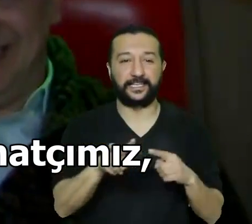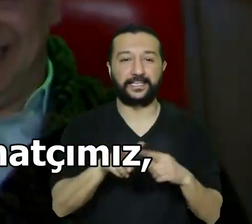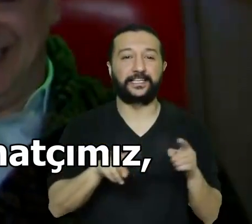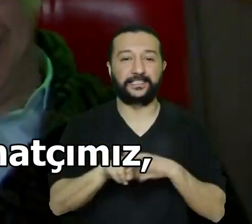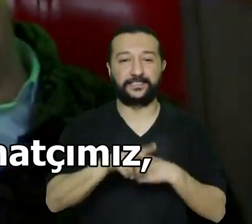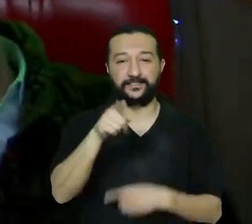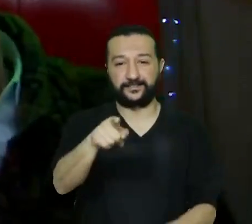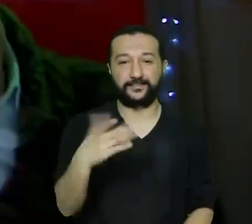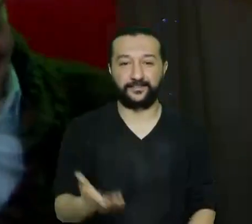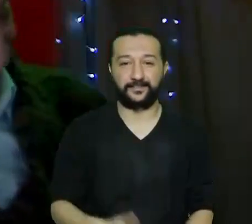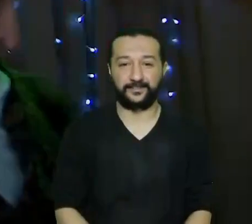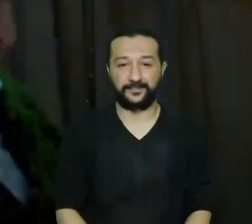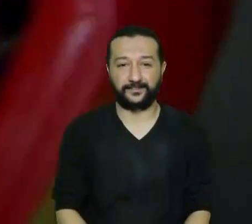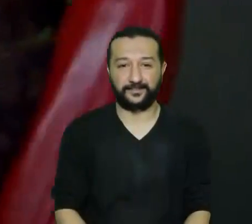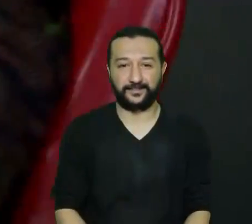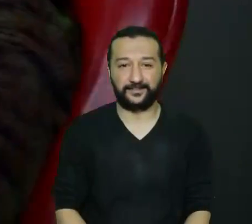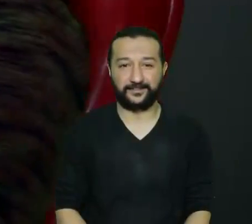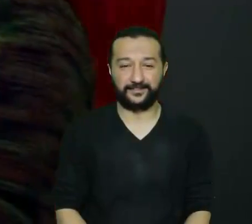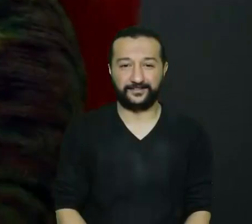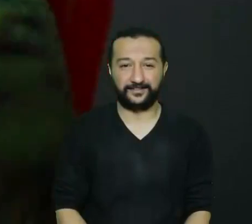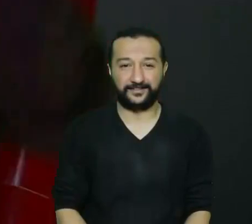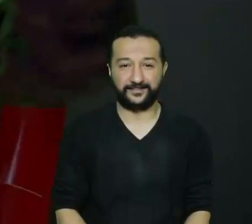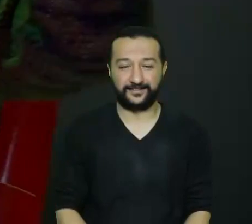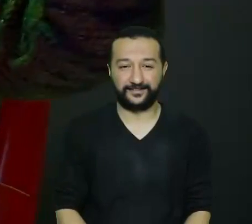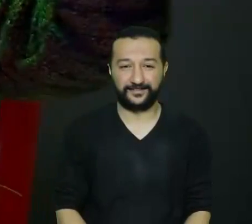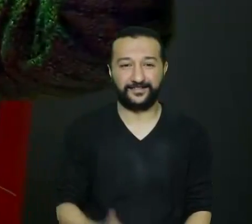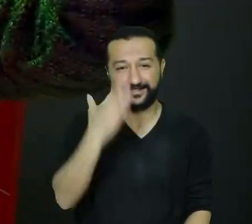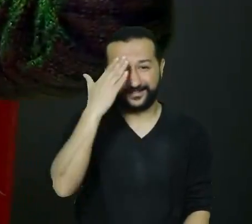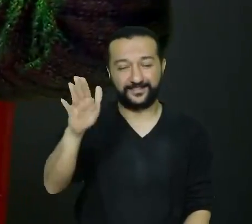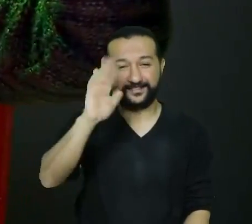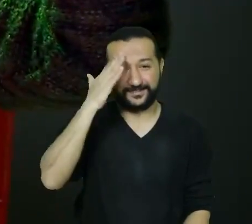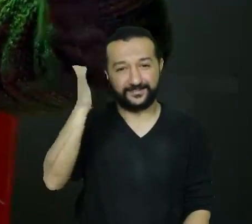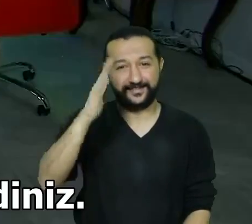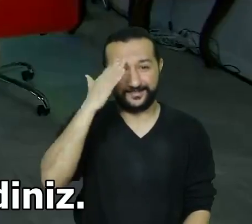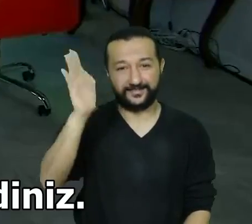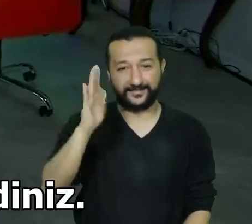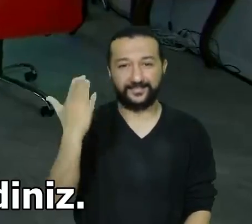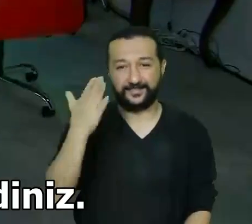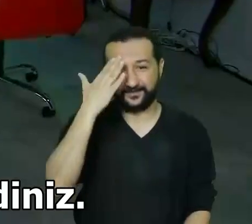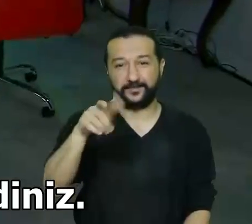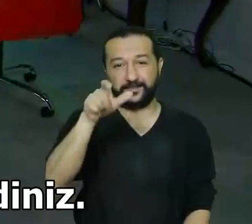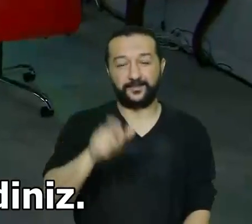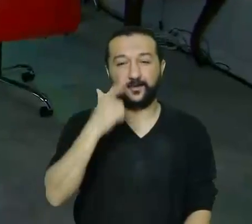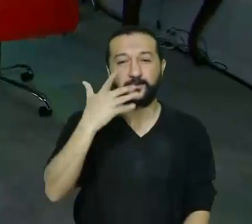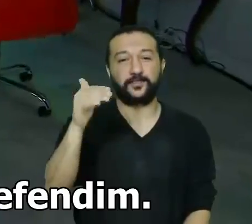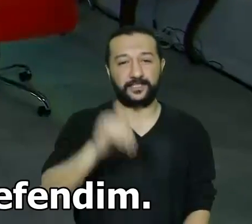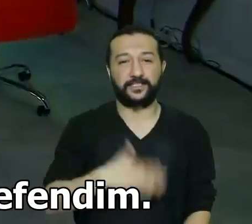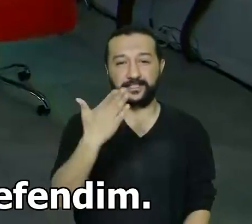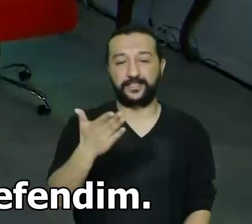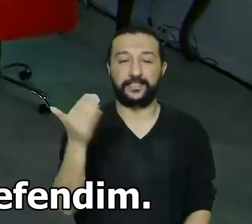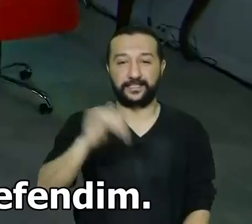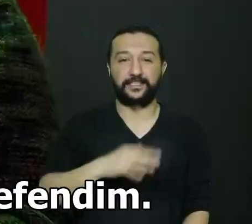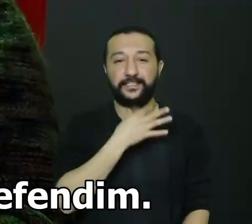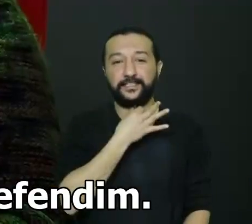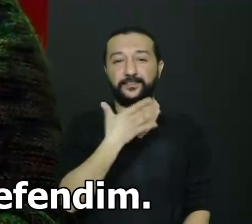Kemal Yılmaz. Sırtı dönük oturduğu kırmızı koltuğu çevirdi. Merhabalar, merhabalar. Merhabalar efendim, hoş geldiniz.